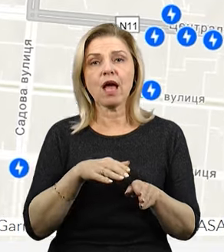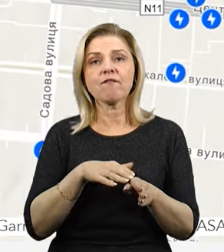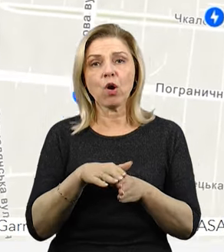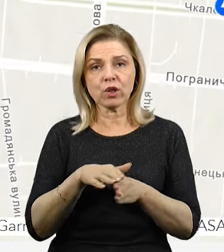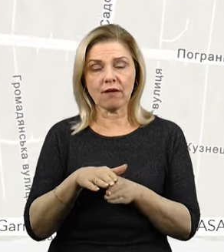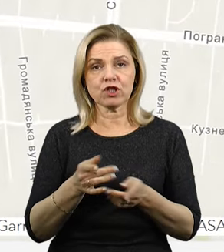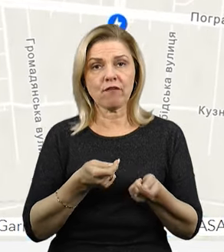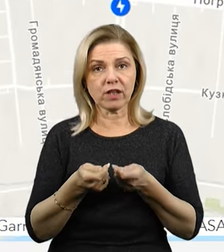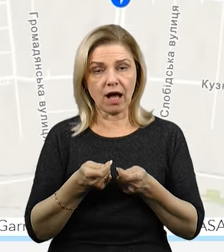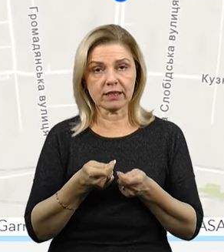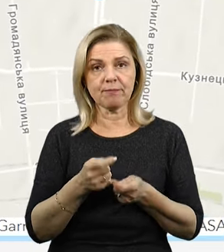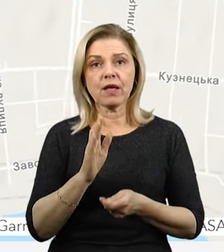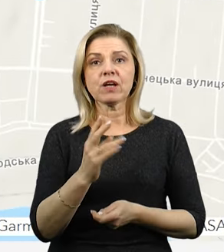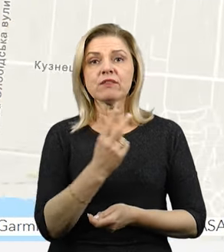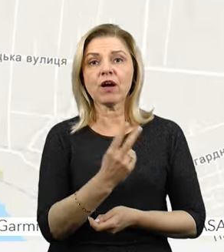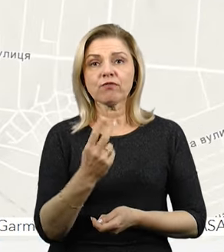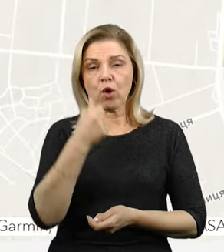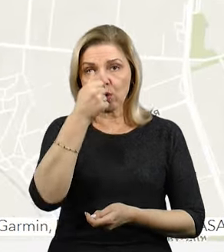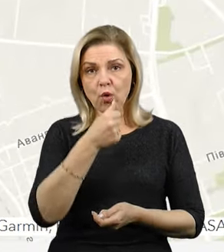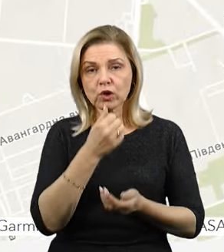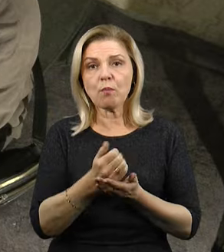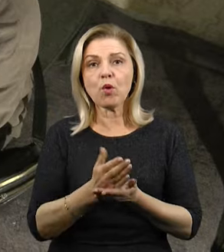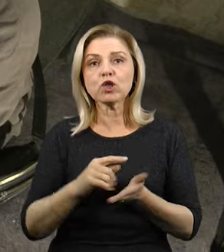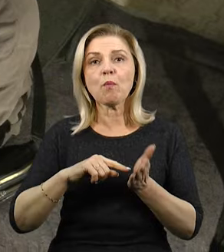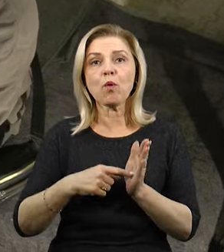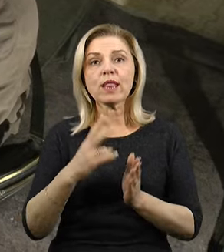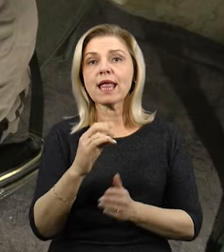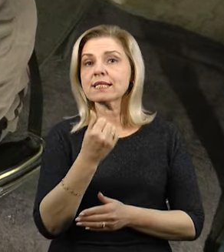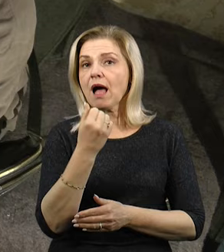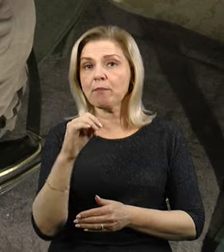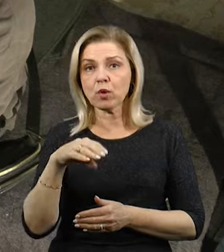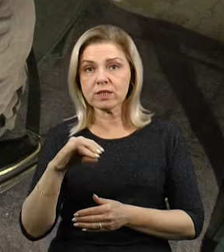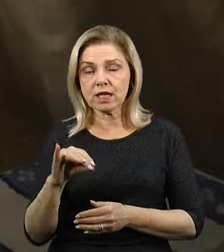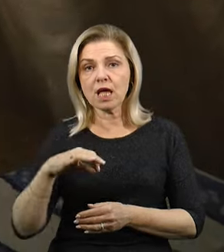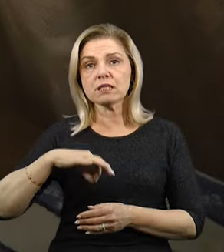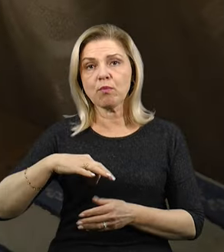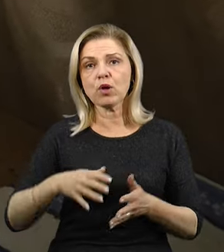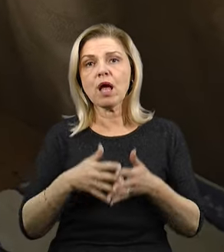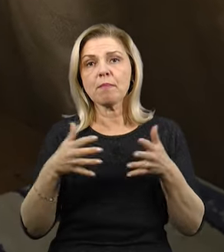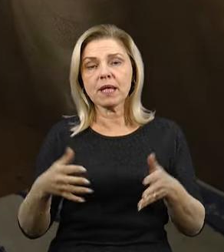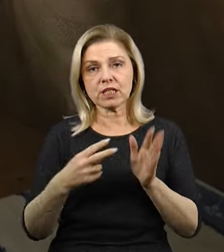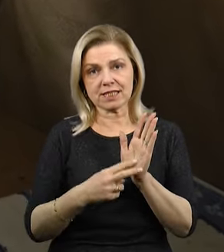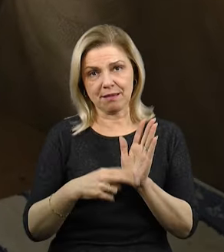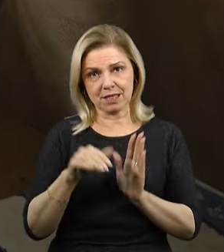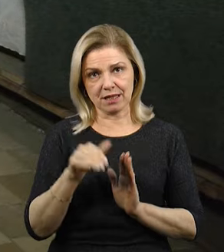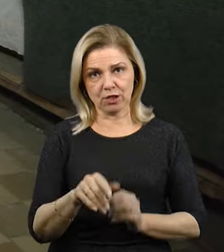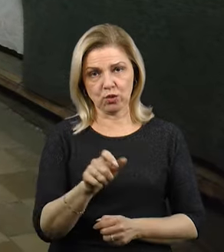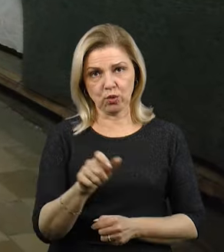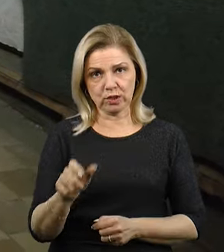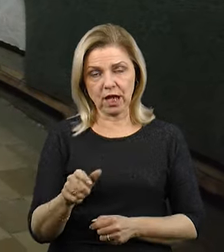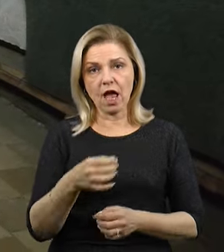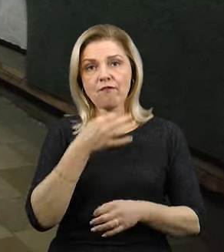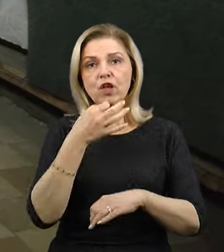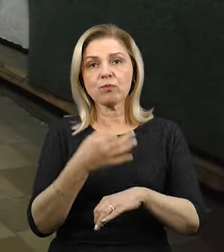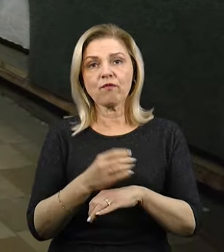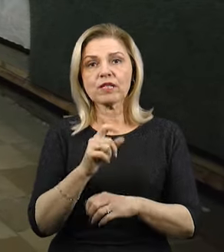словами Оксани яльчиєвої у 2022 році послугами пунктів незламності скористалось більше 70 000 людей